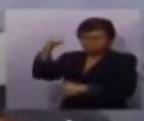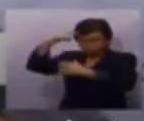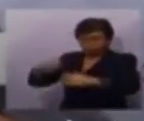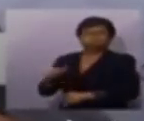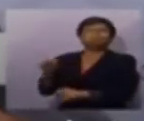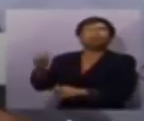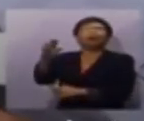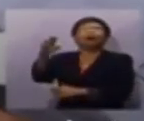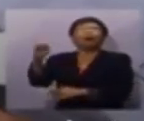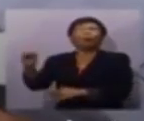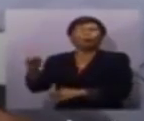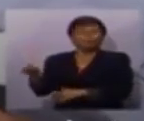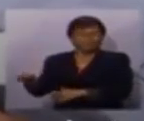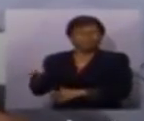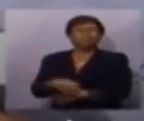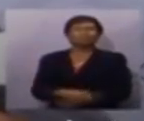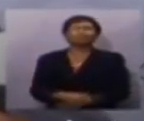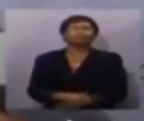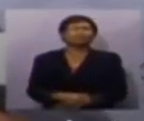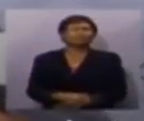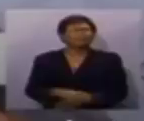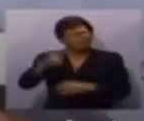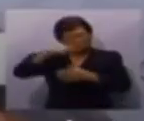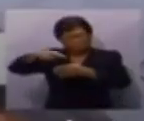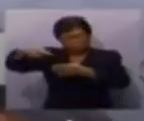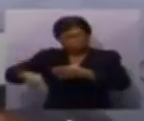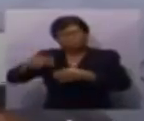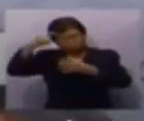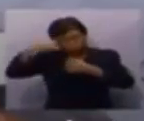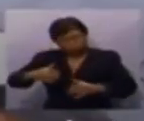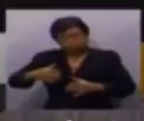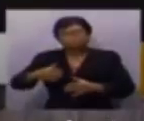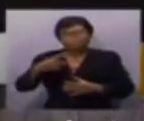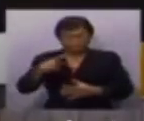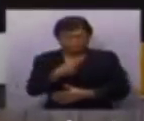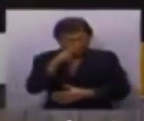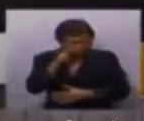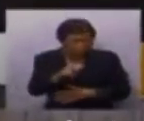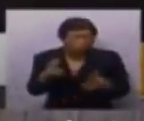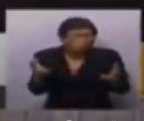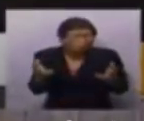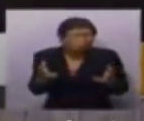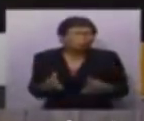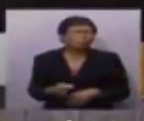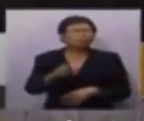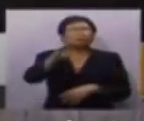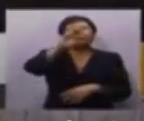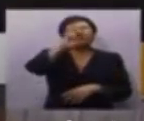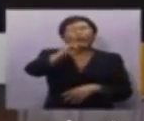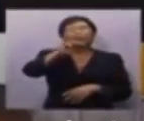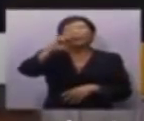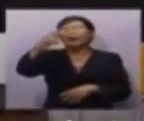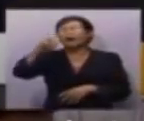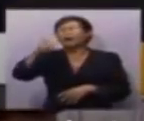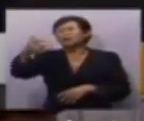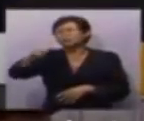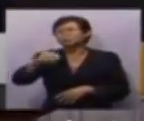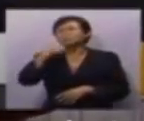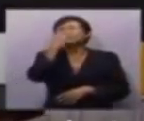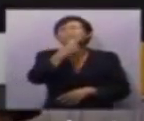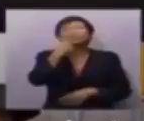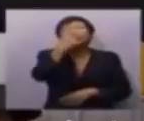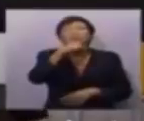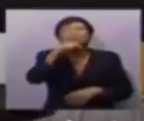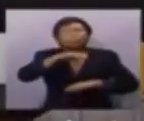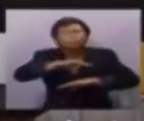keputusan. Jadi keputusan itu kita tengoklah macam mana keputusan. Baik, Tan Sri Mohd Hashim turut menegaskan mana-mana pihak yang